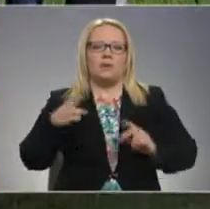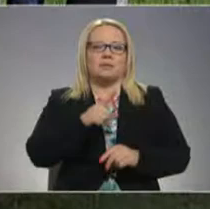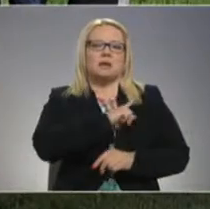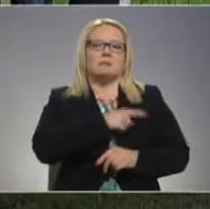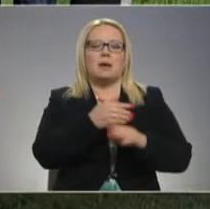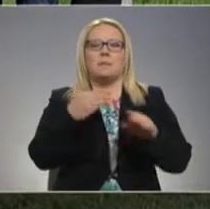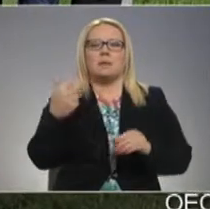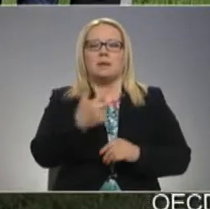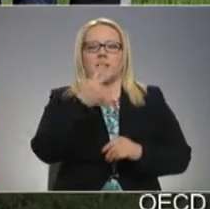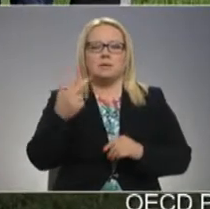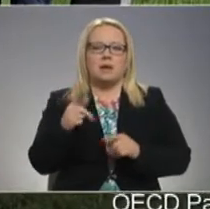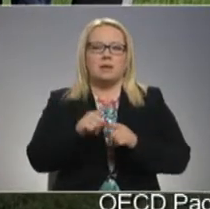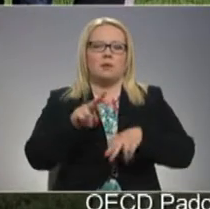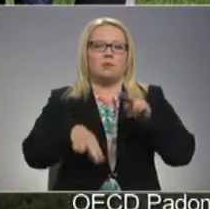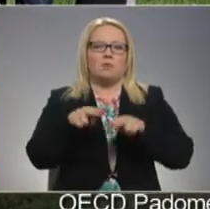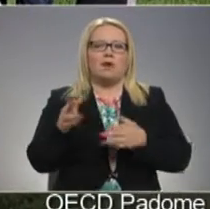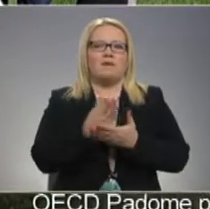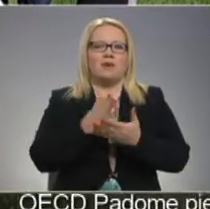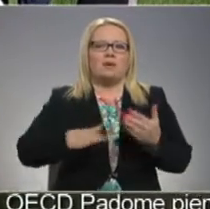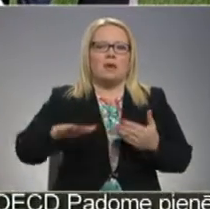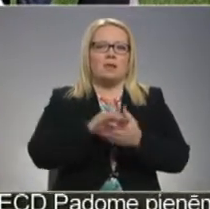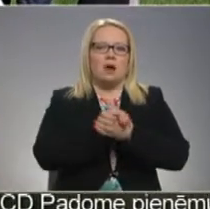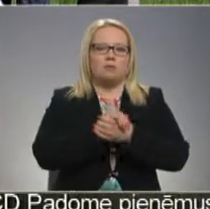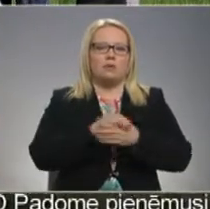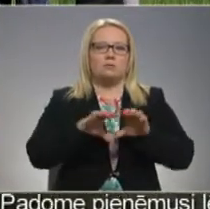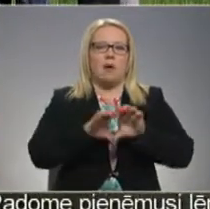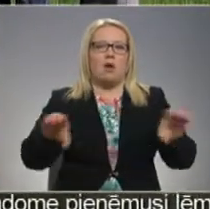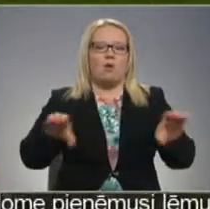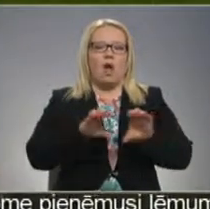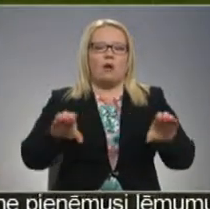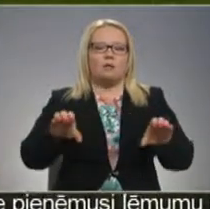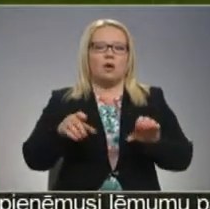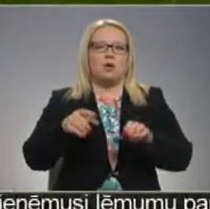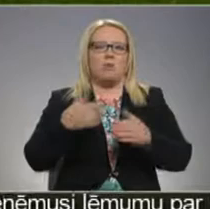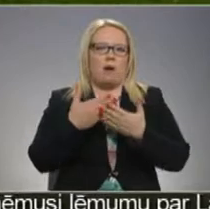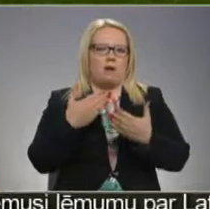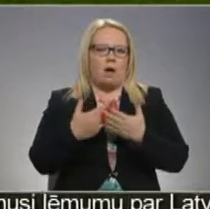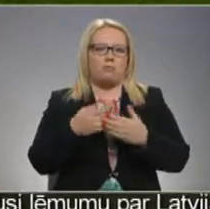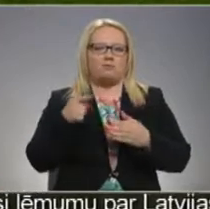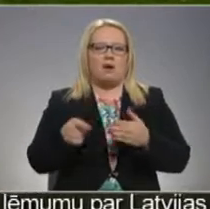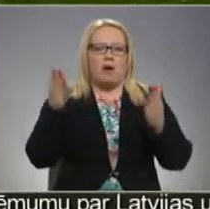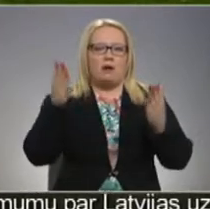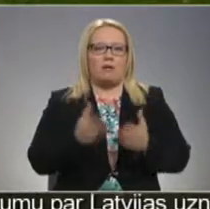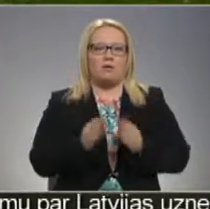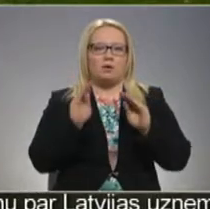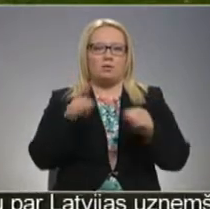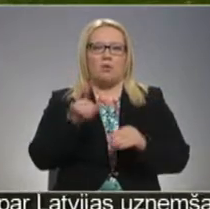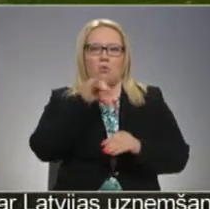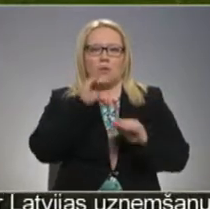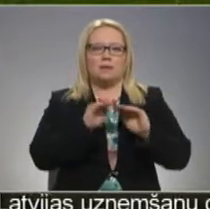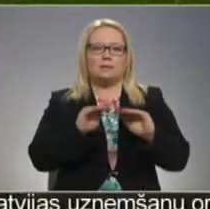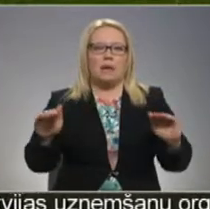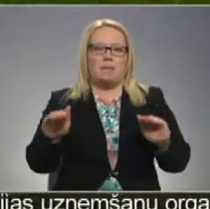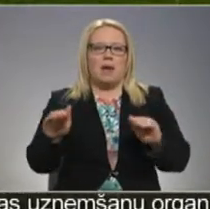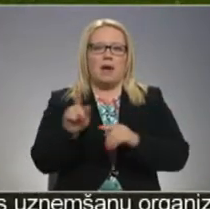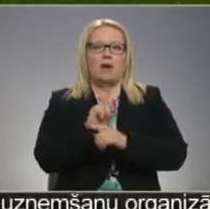pirms 3 gadiem izbūvēts vidē draudzīgs meliorācijas paraugs. Šajā te grāvī mēs esam ierīkojuši ūdens līmeņa regulēšanas